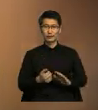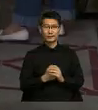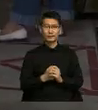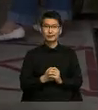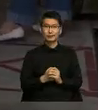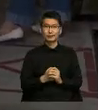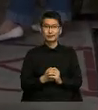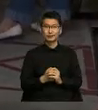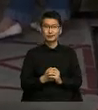중입니다